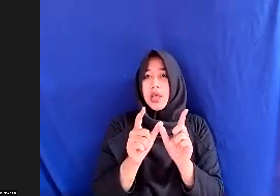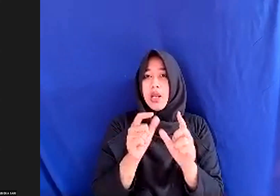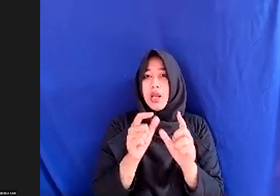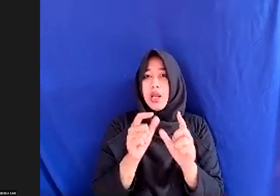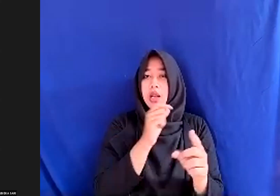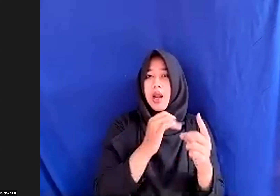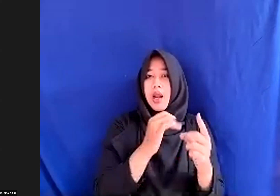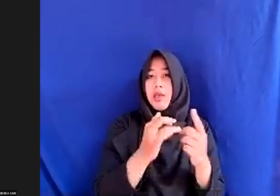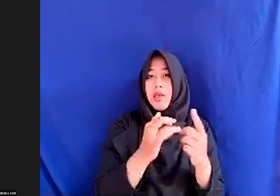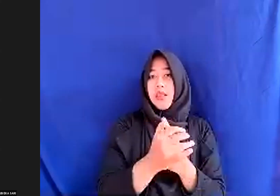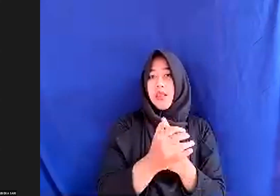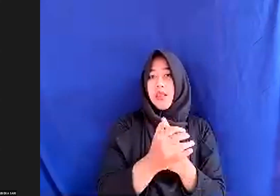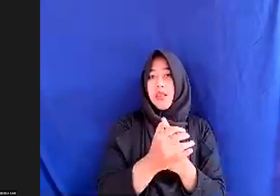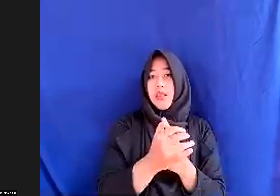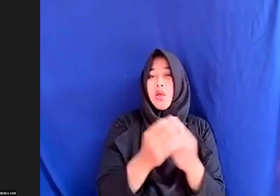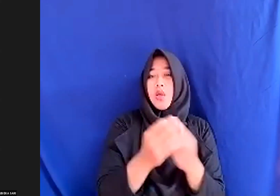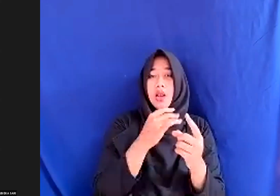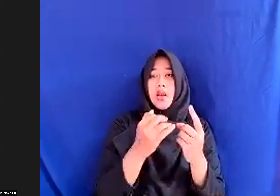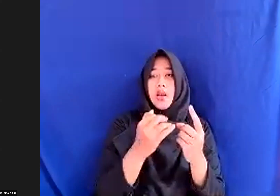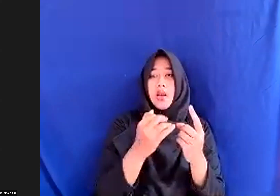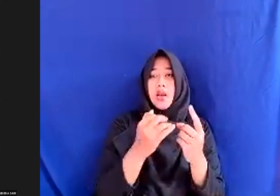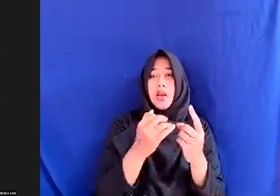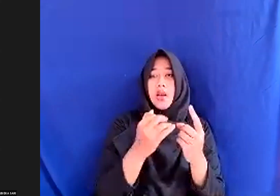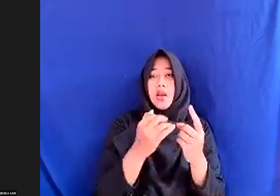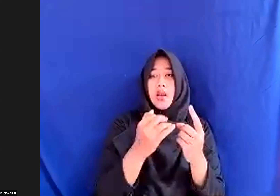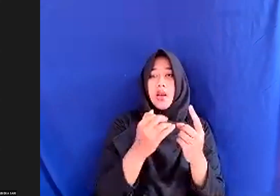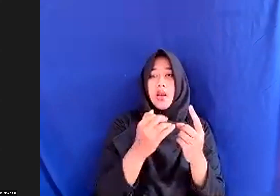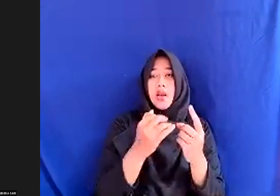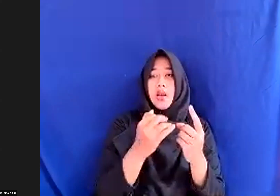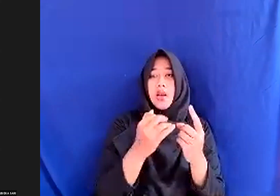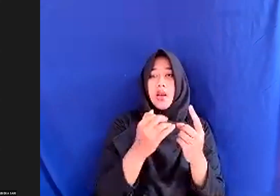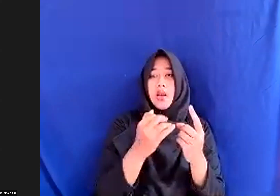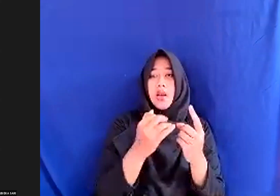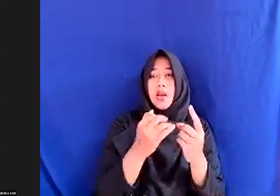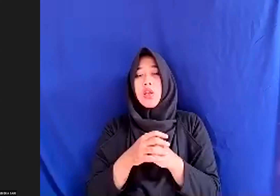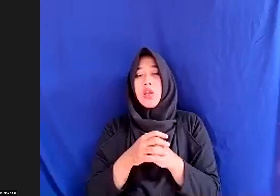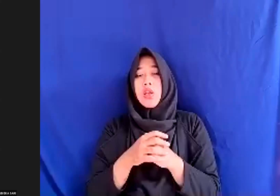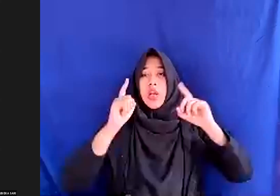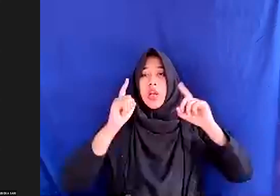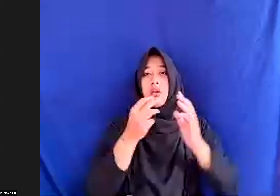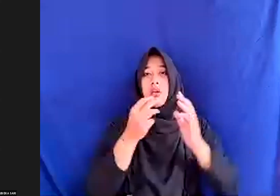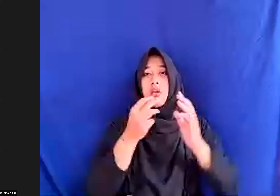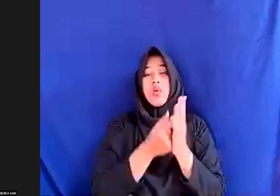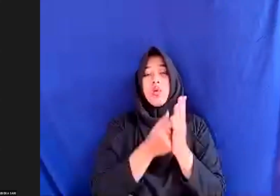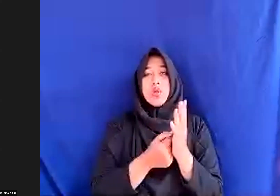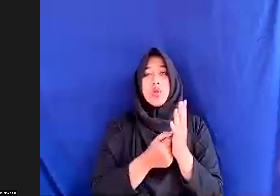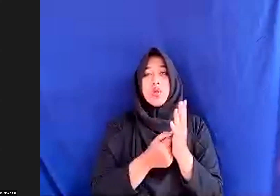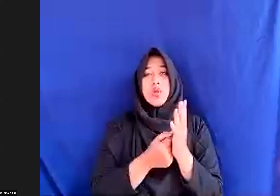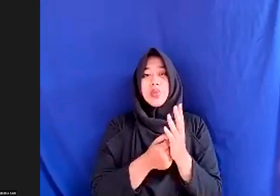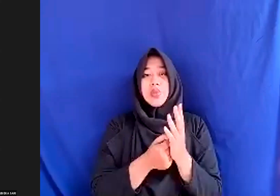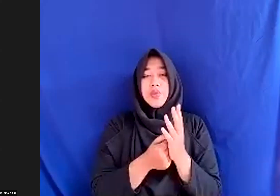pemerintahan yang banyak diwarnai dengan politik uang. Nah, Ibu Wasingatu ini sangat konser di sana.